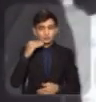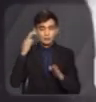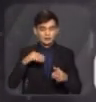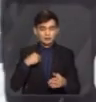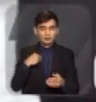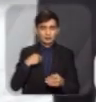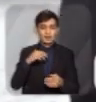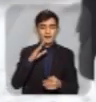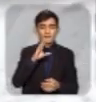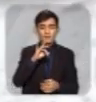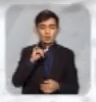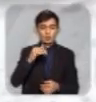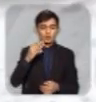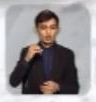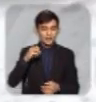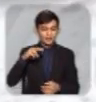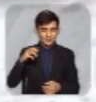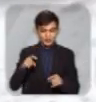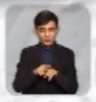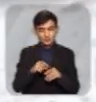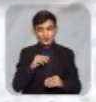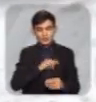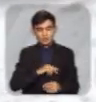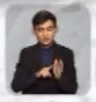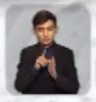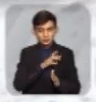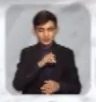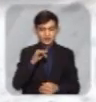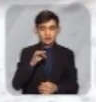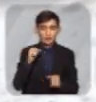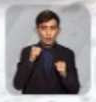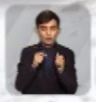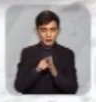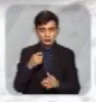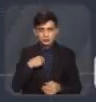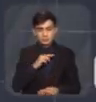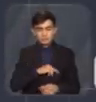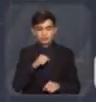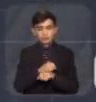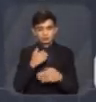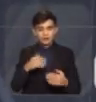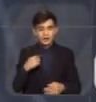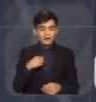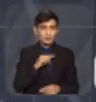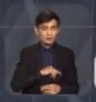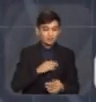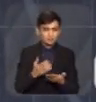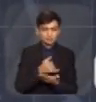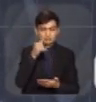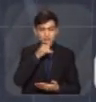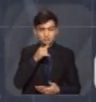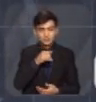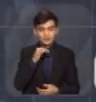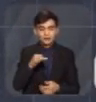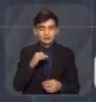укладывал, но потом наступили холода и работа закончилась. Можно найти только за копейки работу. По данным агентства